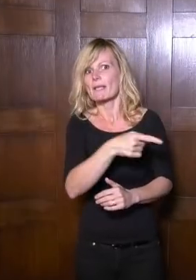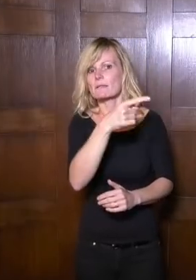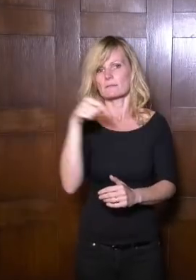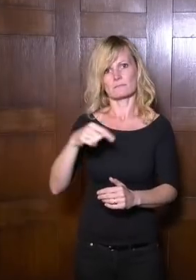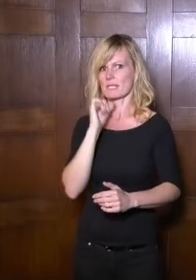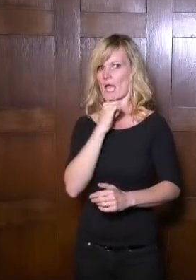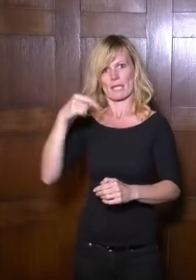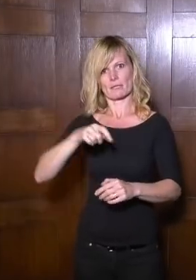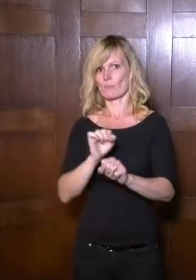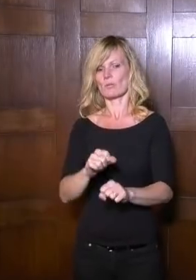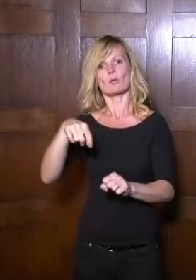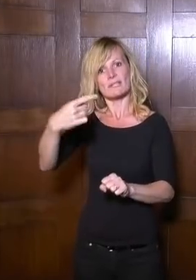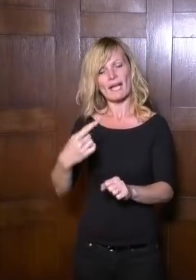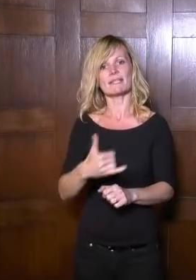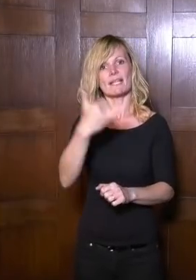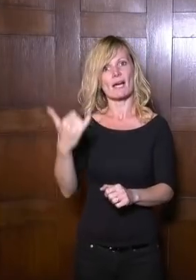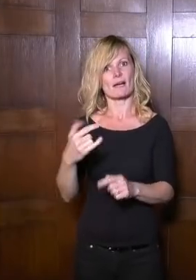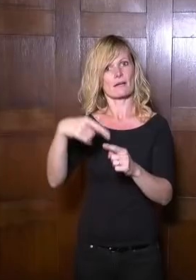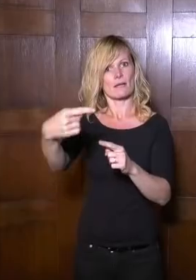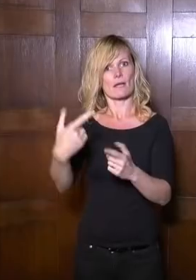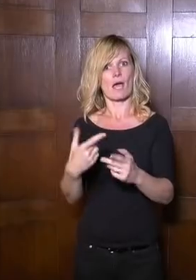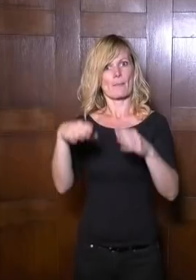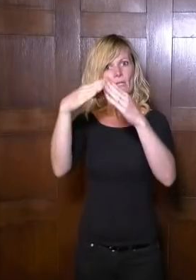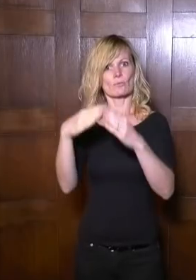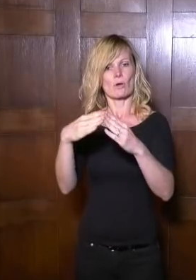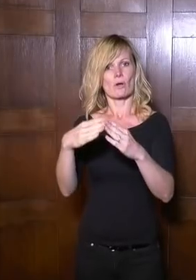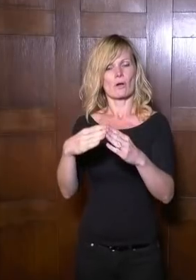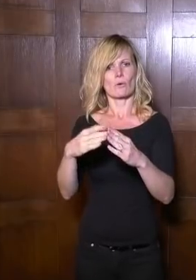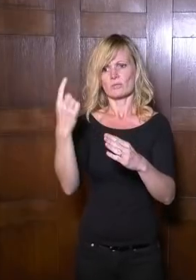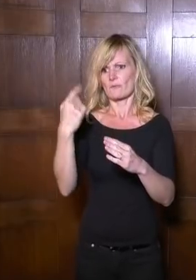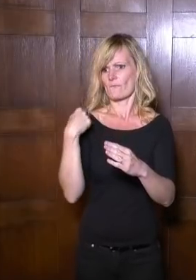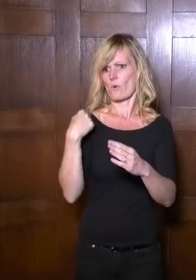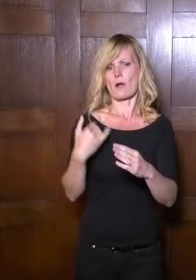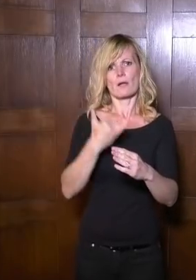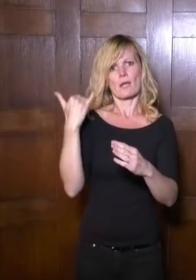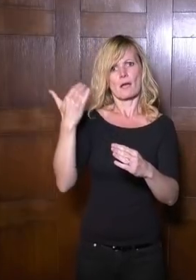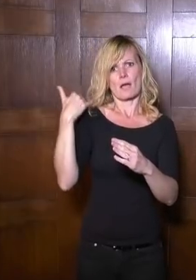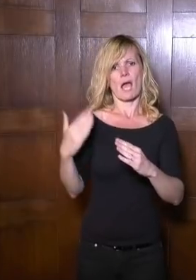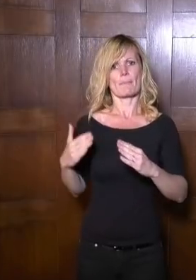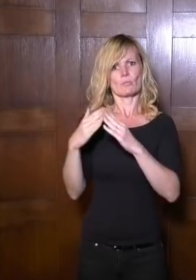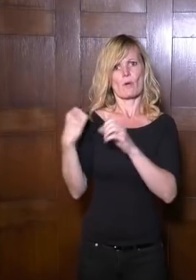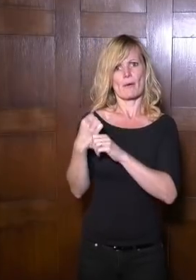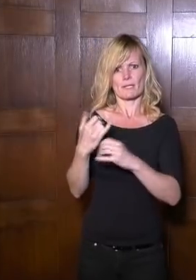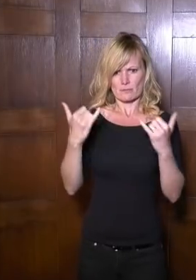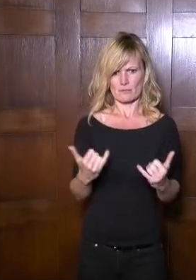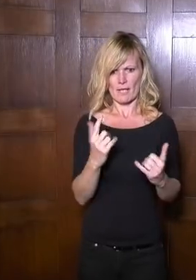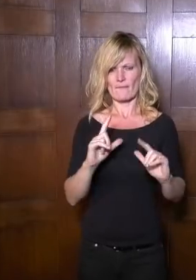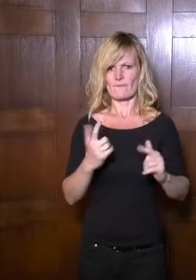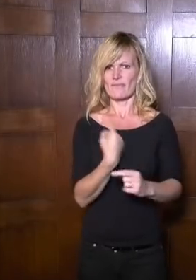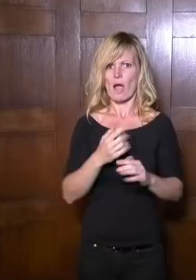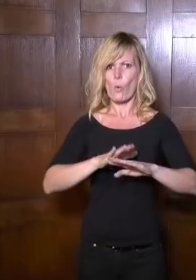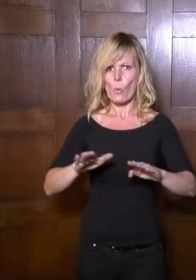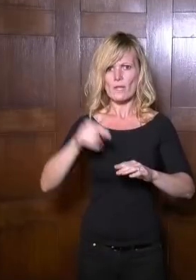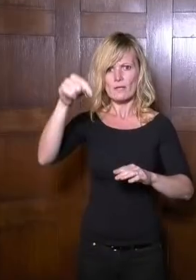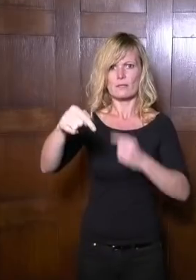nicht, weil was ist dann mit dem Jahrgang, der nächstes Jahr Abitur macht? Was ist mit dem Jahrgang, der letztes Jahr Abitur gemacht hat? Man muss also sehr, sehr viele Faktoren hier einbeziehen.